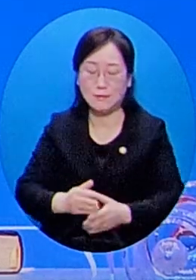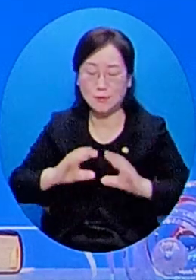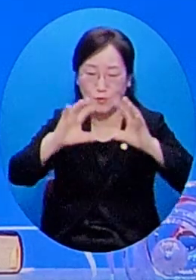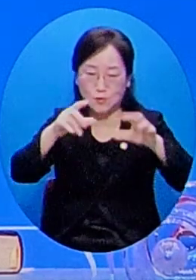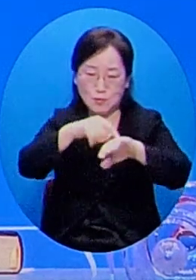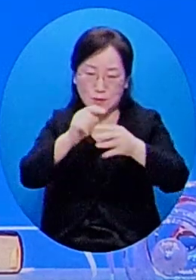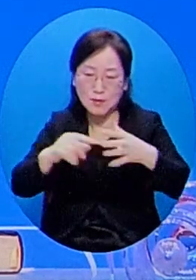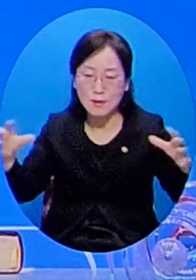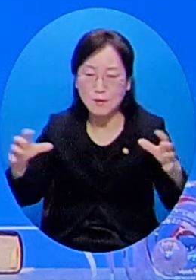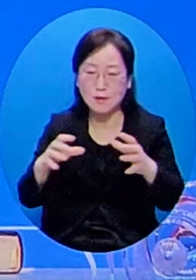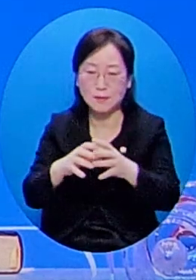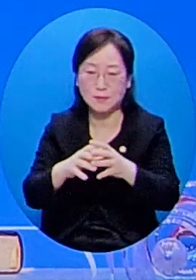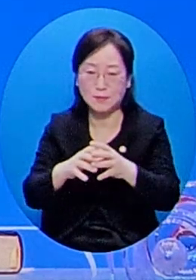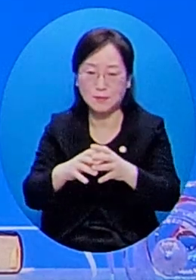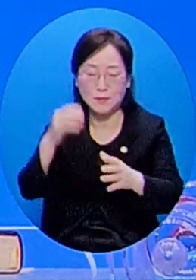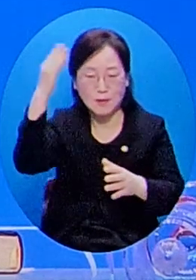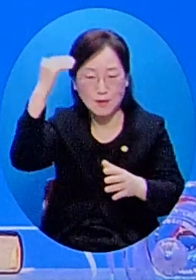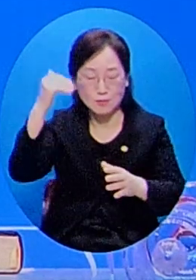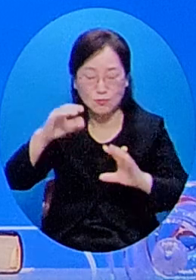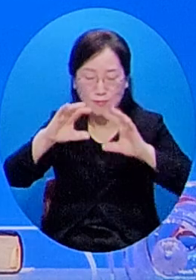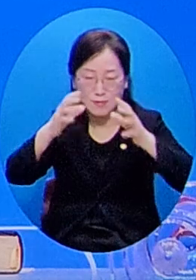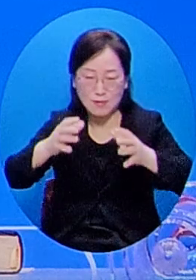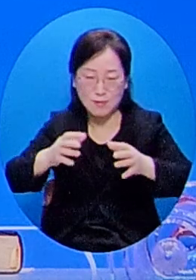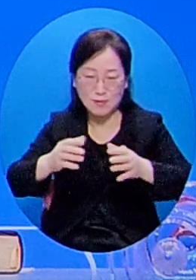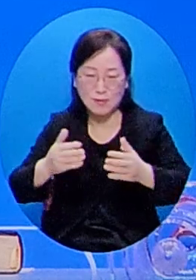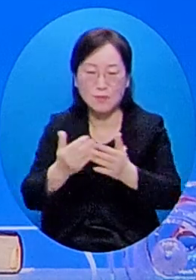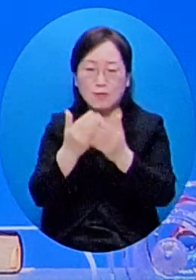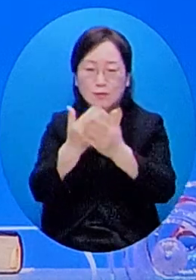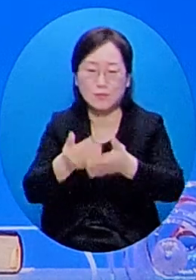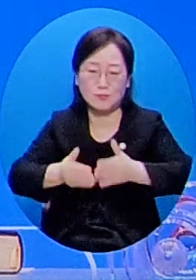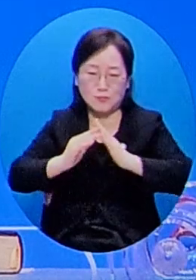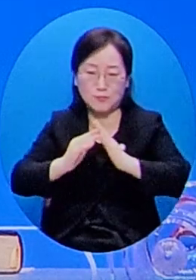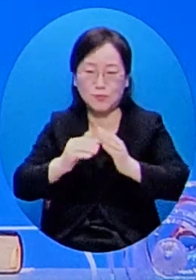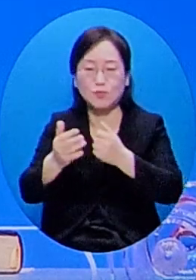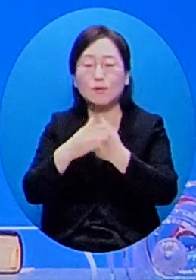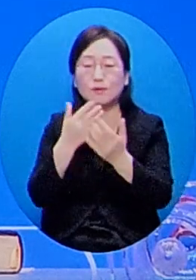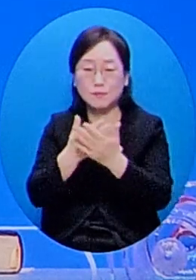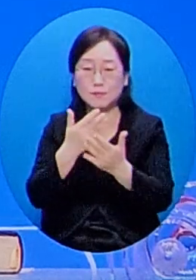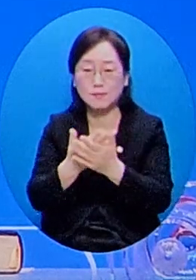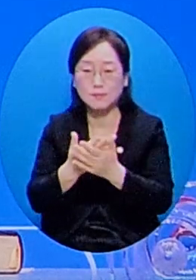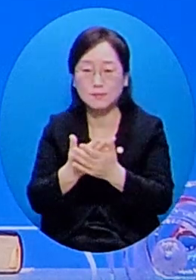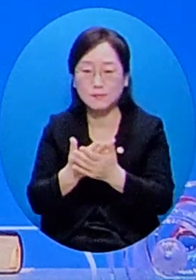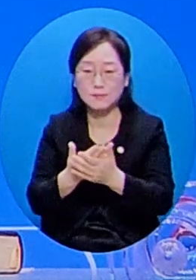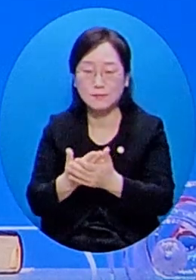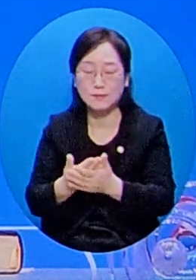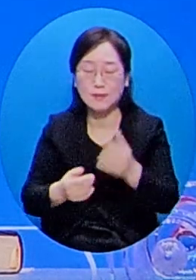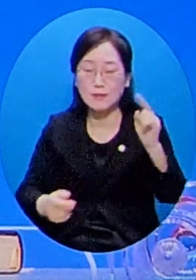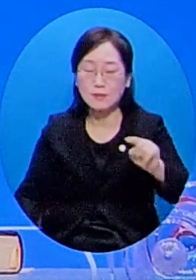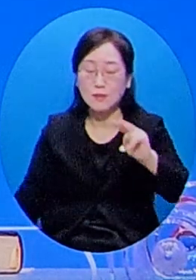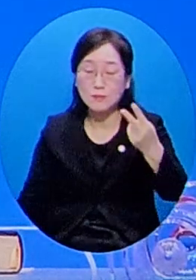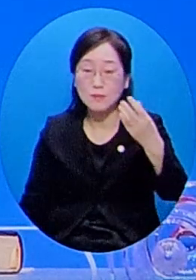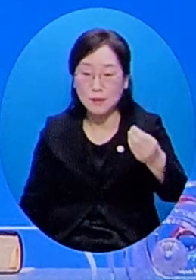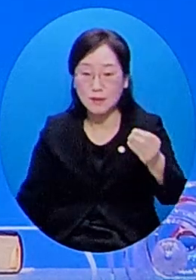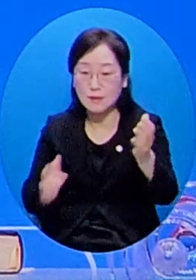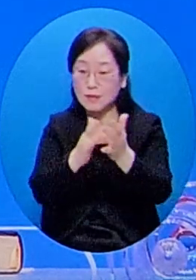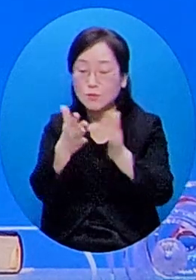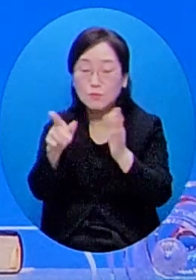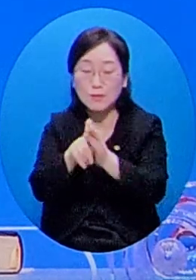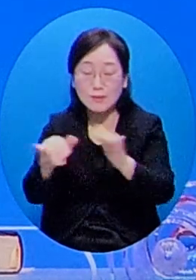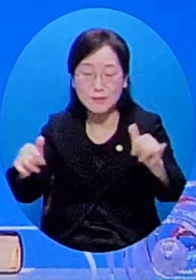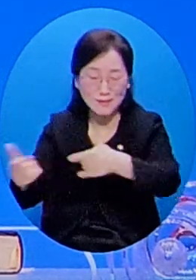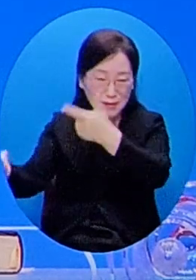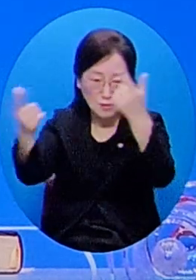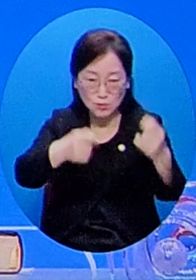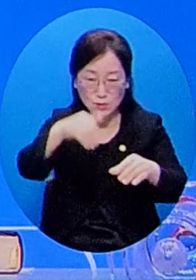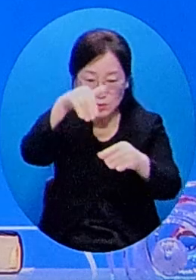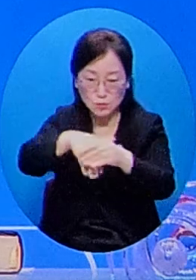대통령을 이루고 위대한 대한민국을 건설해 갈 수 있도록 주님 도와주옵소서. 우리 1200만 크리스찬들은 다 모두 투표하게